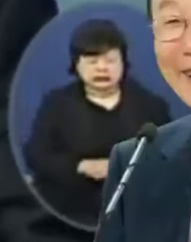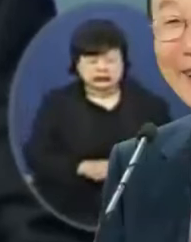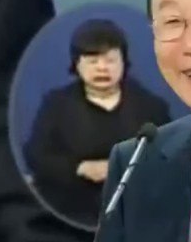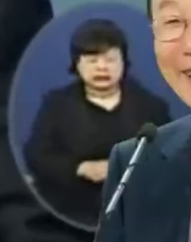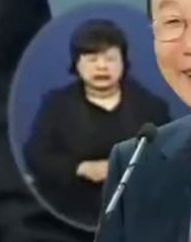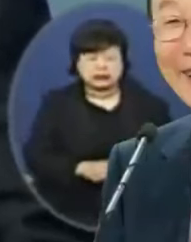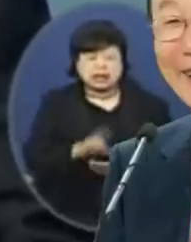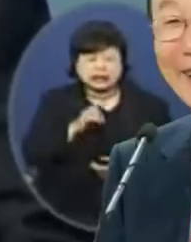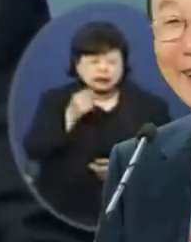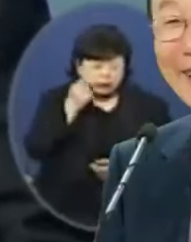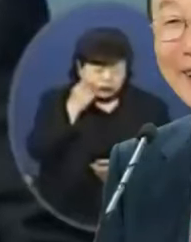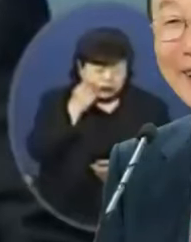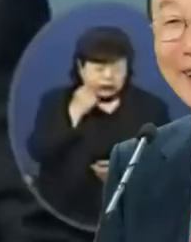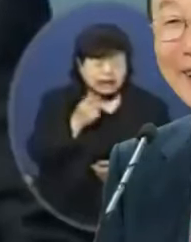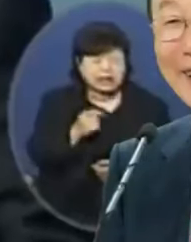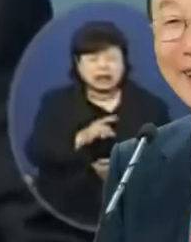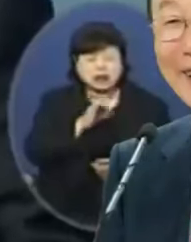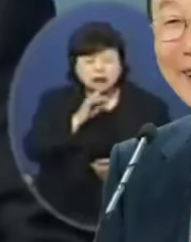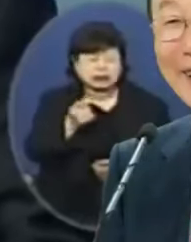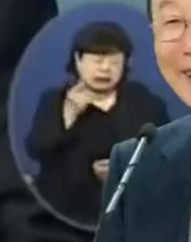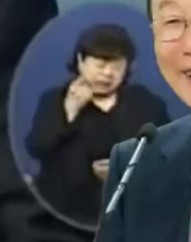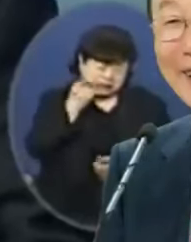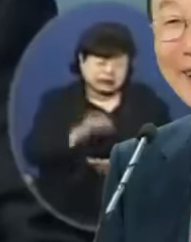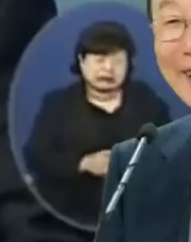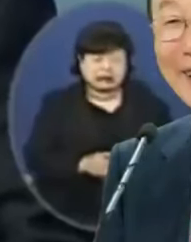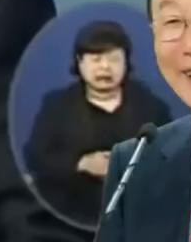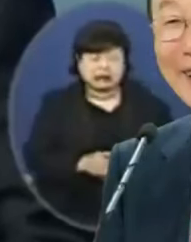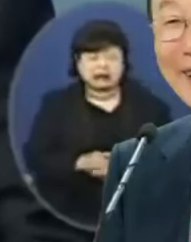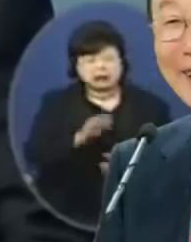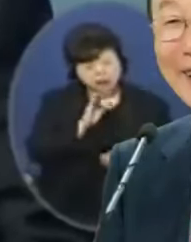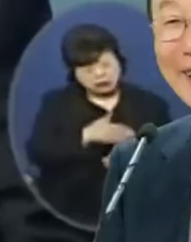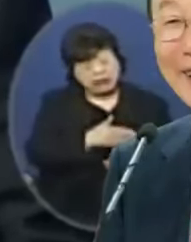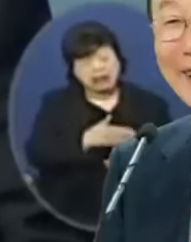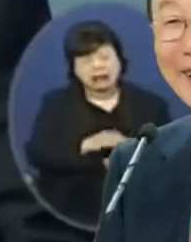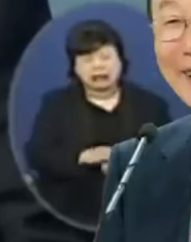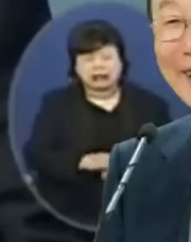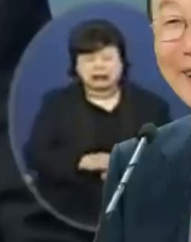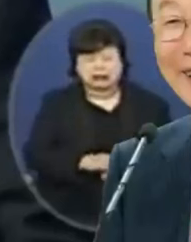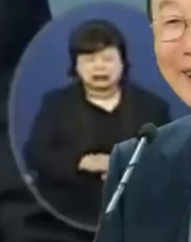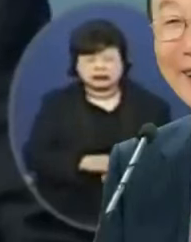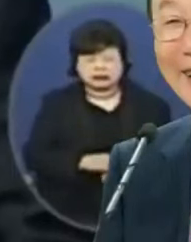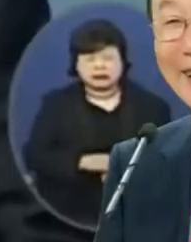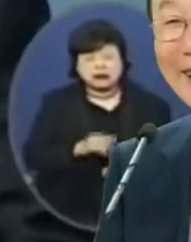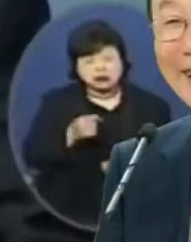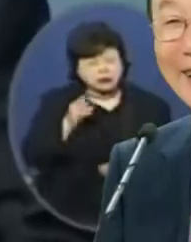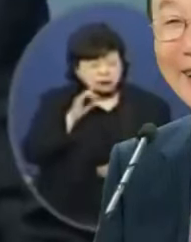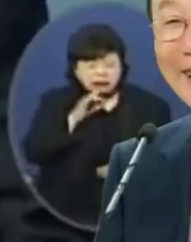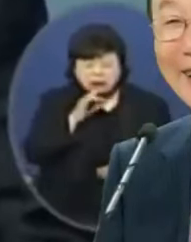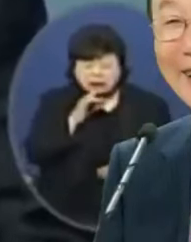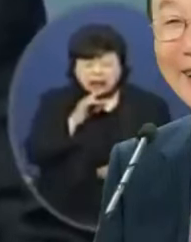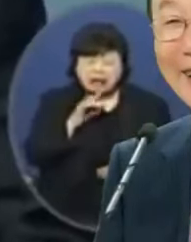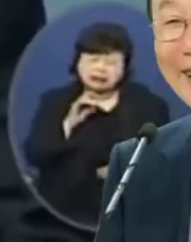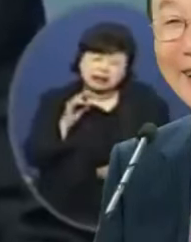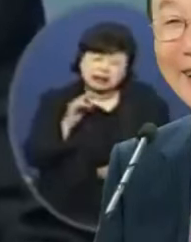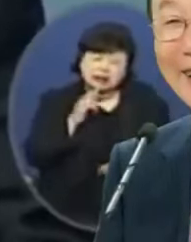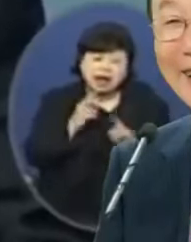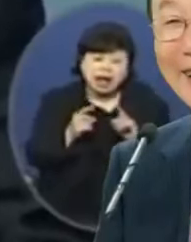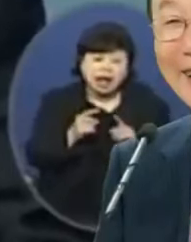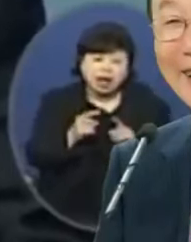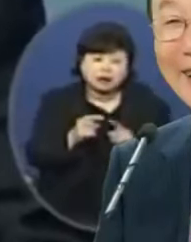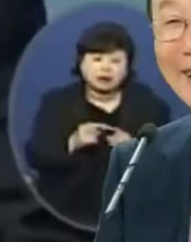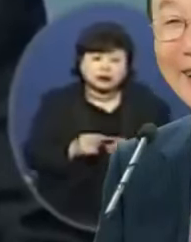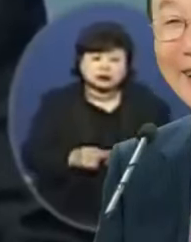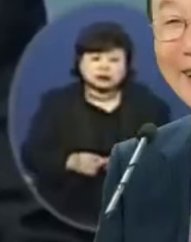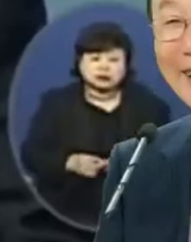접촉하고 사람들이 너는 못한다, 안 된다, 할 수 없다, 할 수 없다는 것만 자꾸 말함으로 자기 스스로의